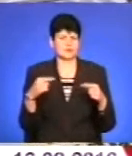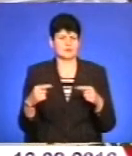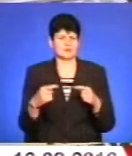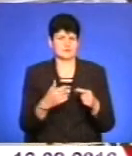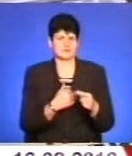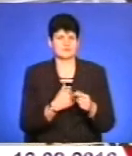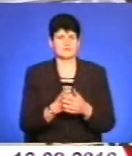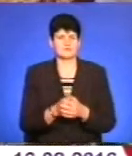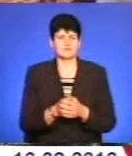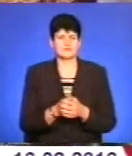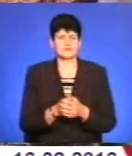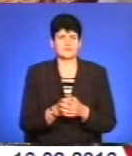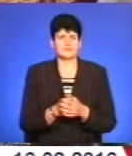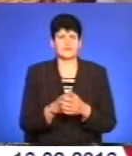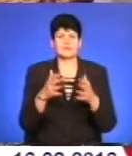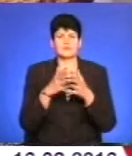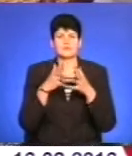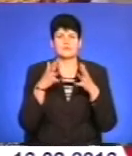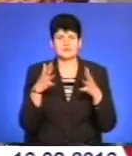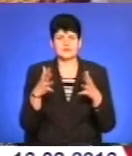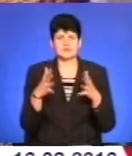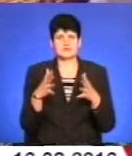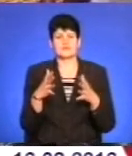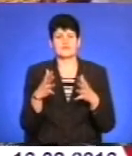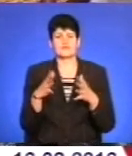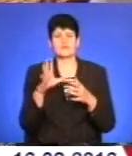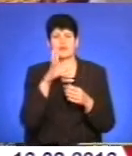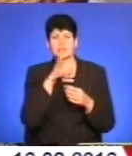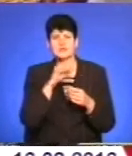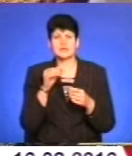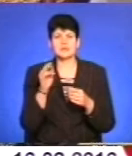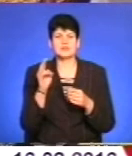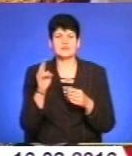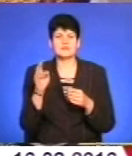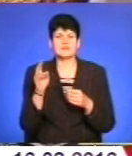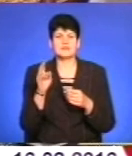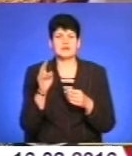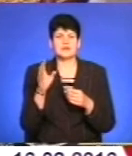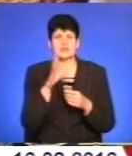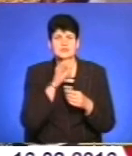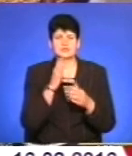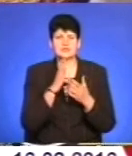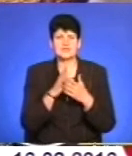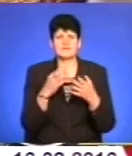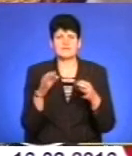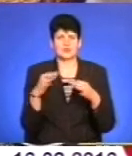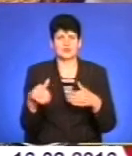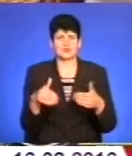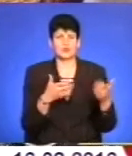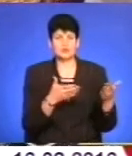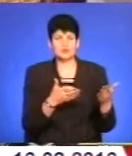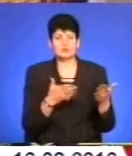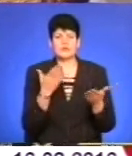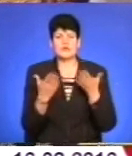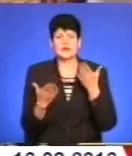приводом. У переважному квартирні крадіжки в основному стаються це шляхом вільного доступу. Це